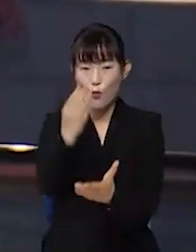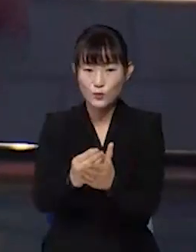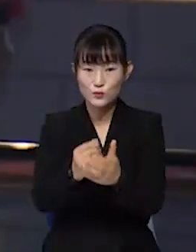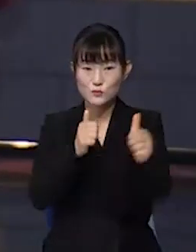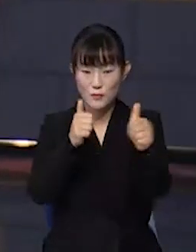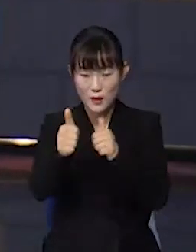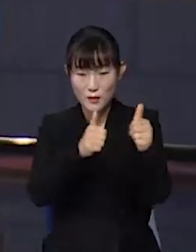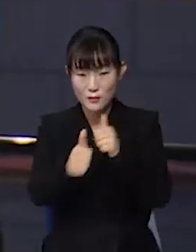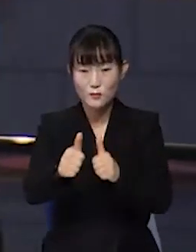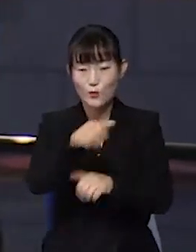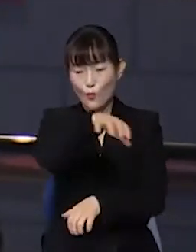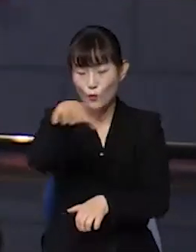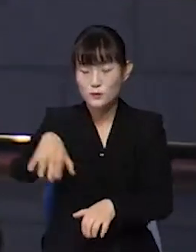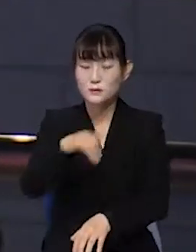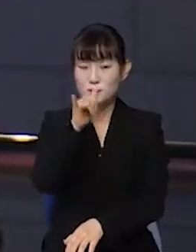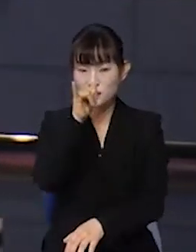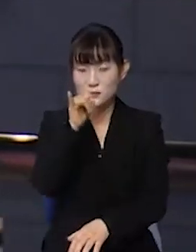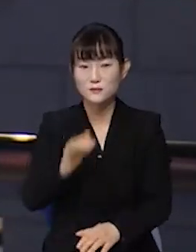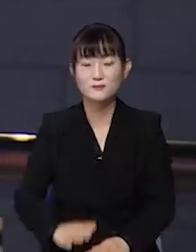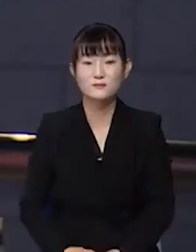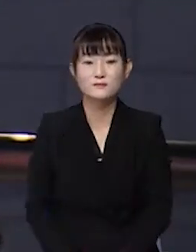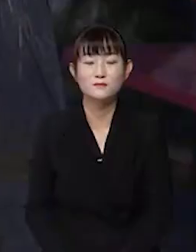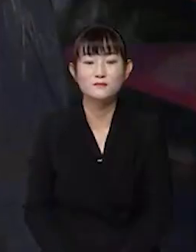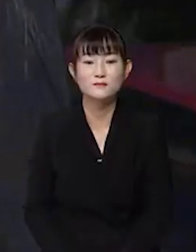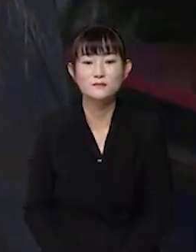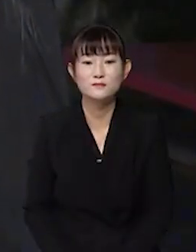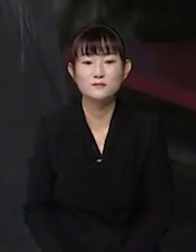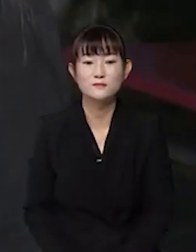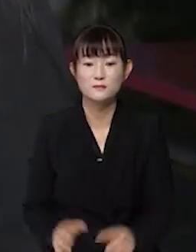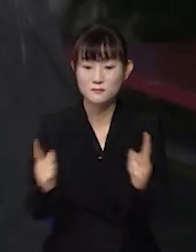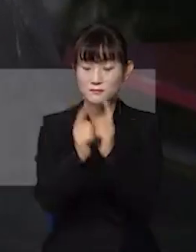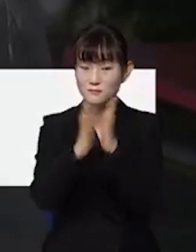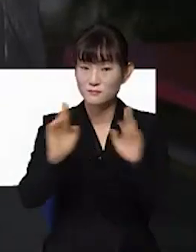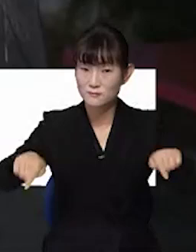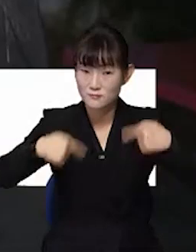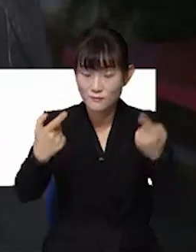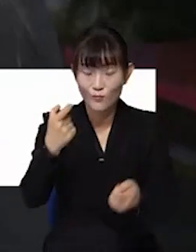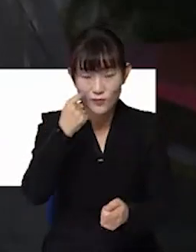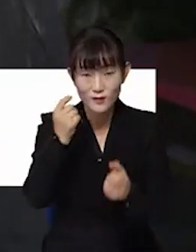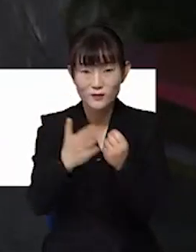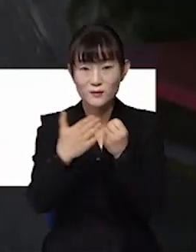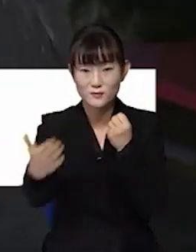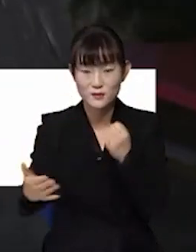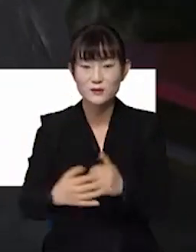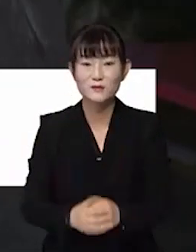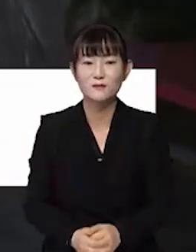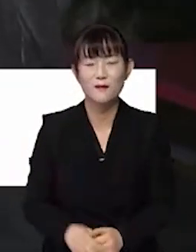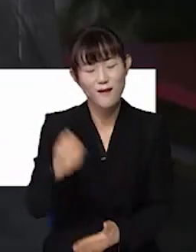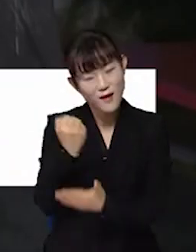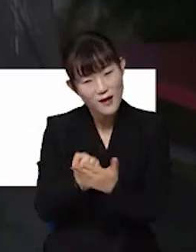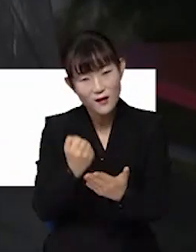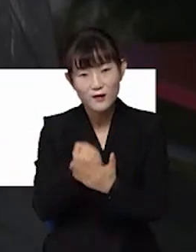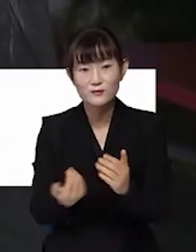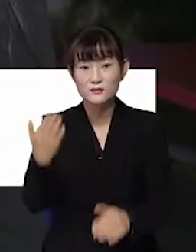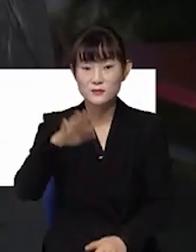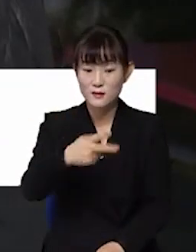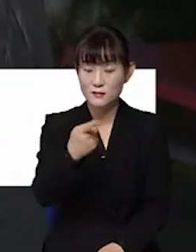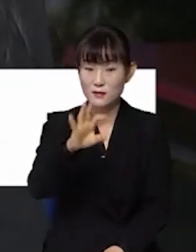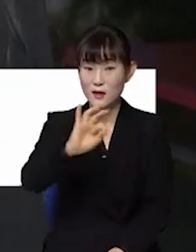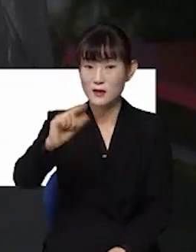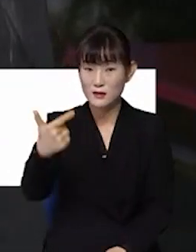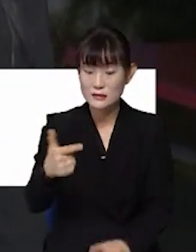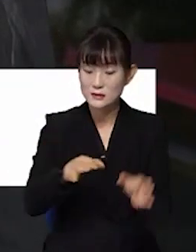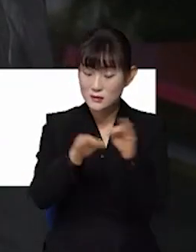즐길 수 있는 공간도 마련돼 눈길을 끌었습니다. 네, 직접 못 참여하게 돼서 이제 아쉬웠는데 대인